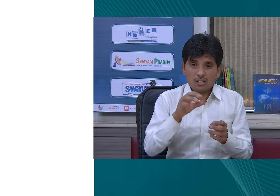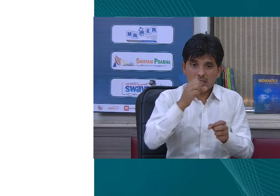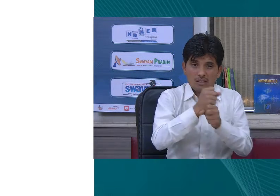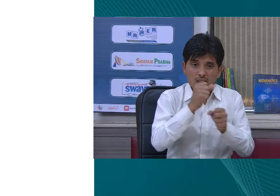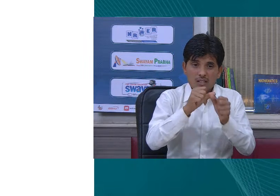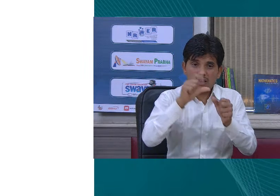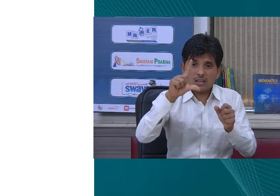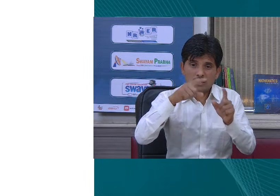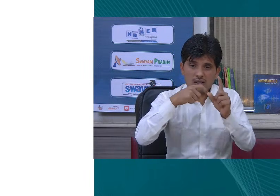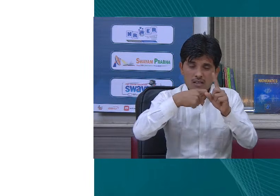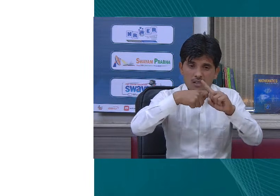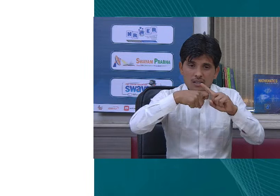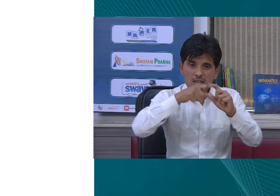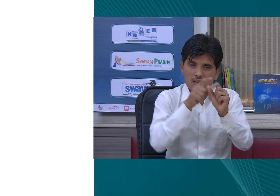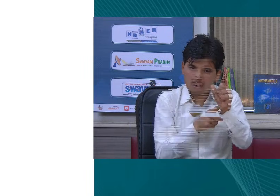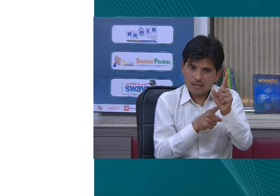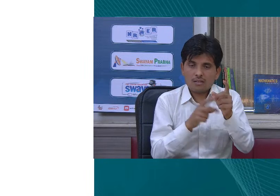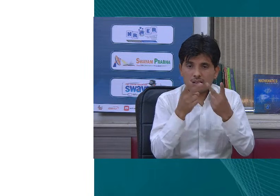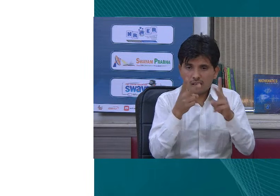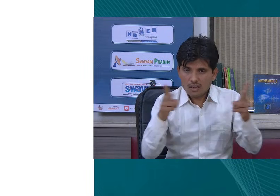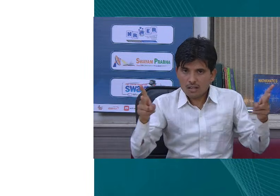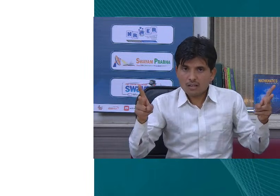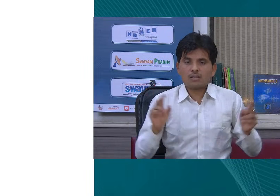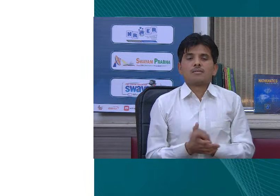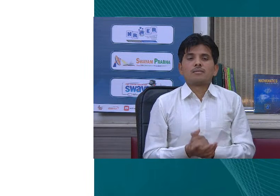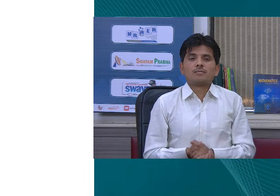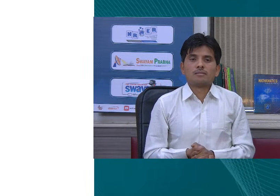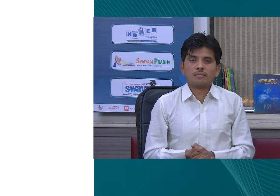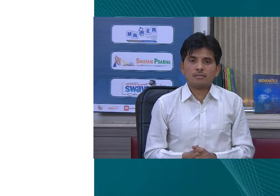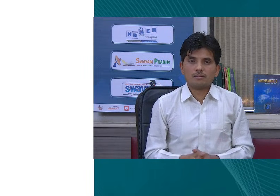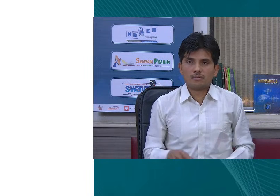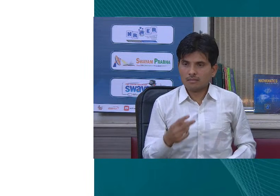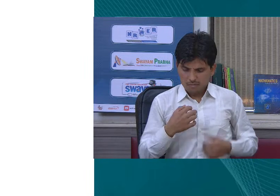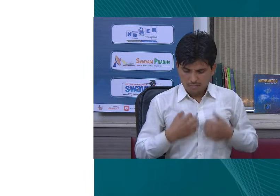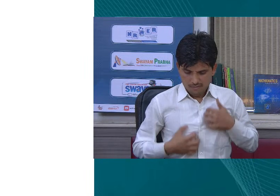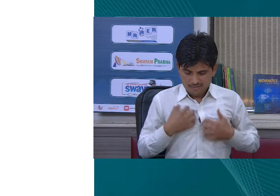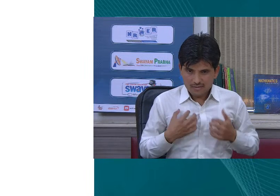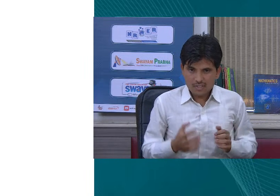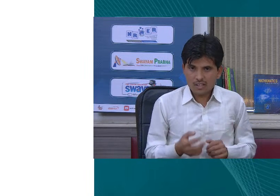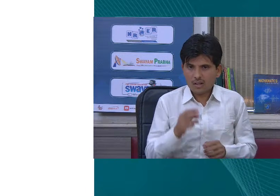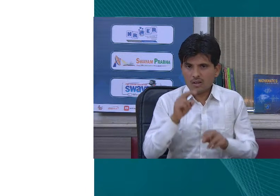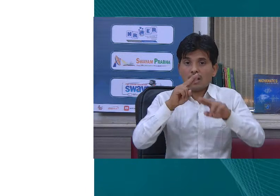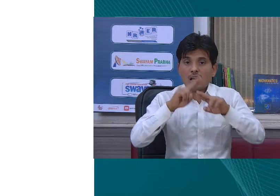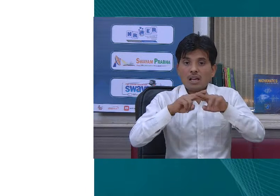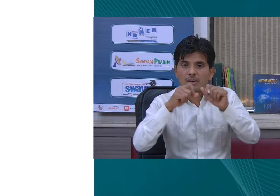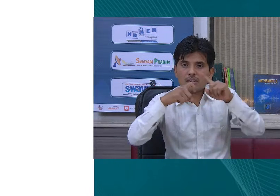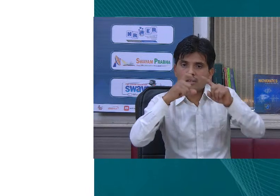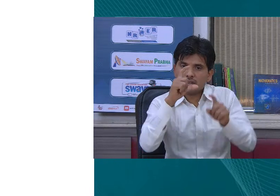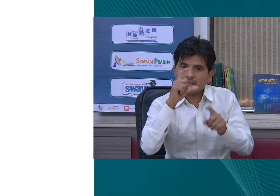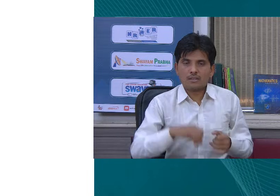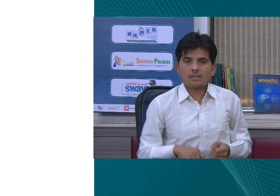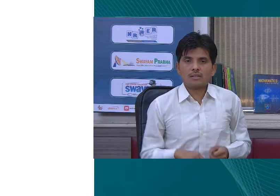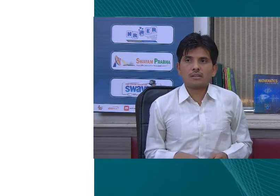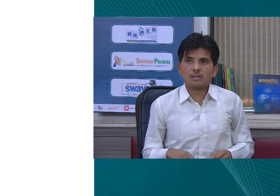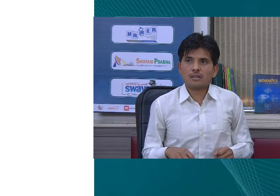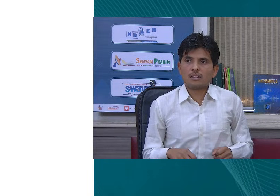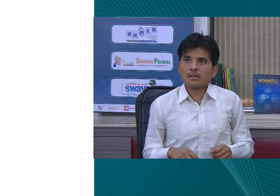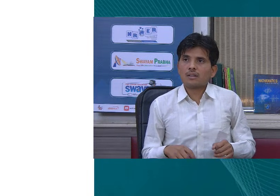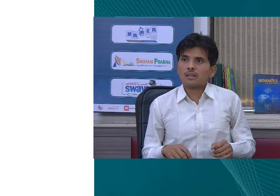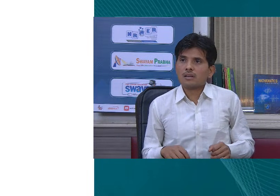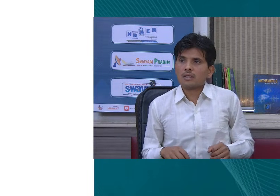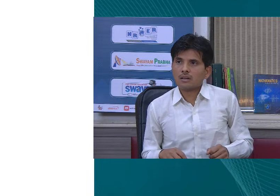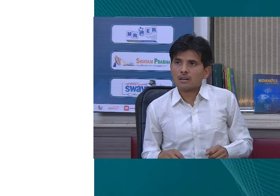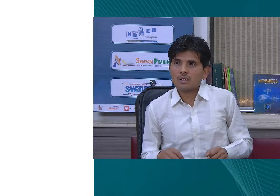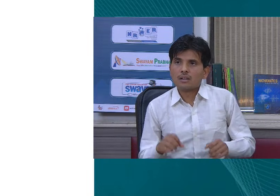हमारे पूरे ब्रह्मांड में फैले हुए हैं। सो इट्स एन इंटरेस्टिंग फैक्ट दैट आवर